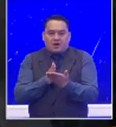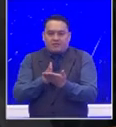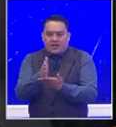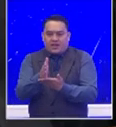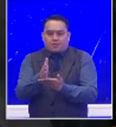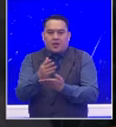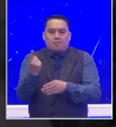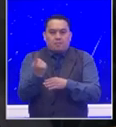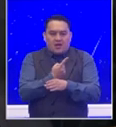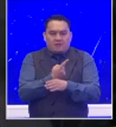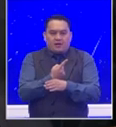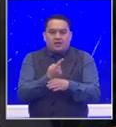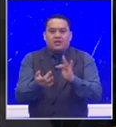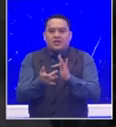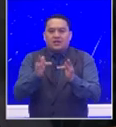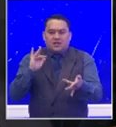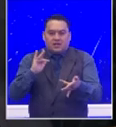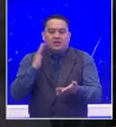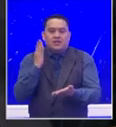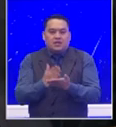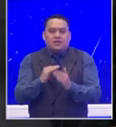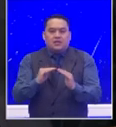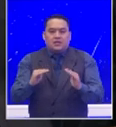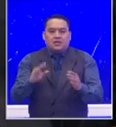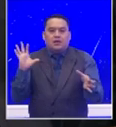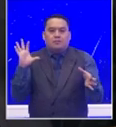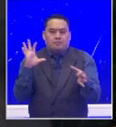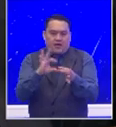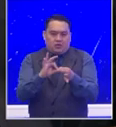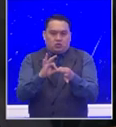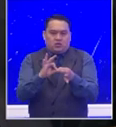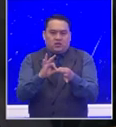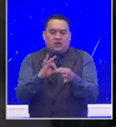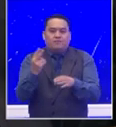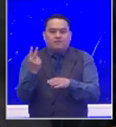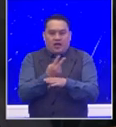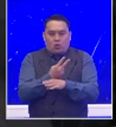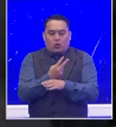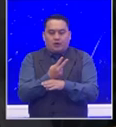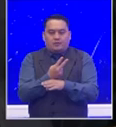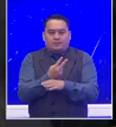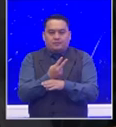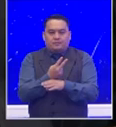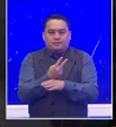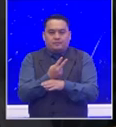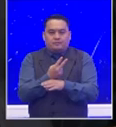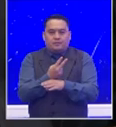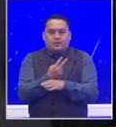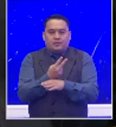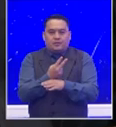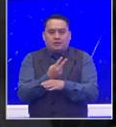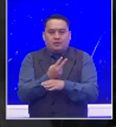первое, там, где есть интернет, у нас дети будут подключены к интернету. Второй вариант –